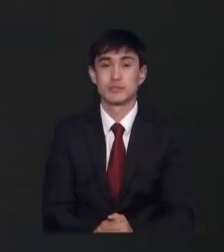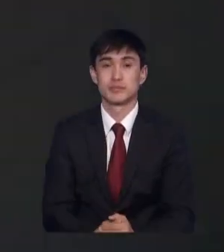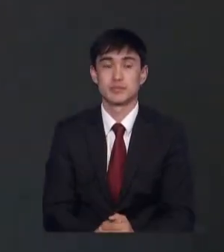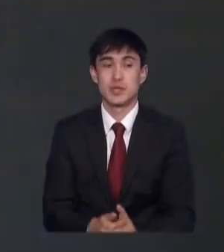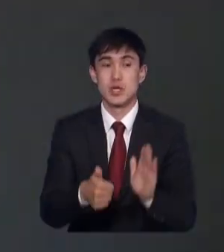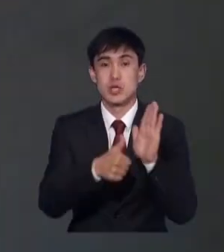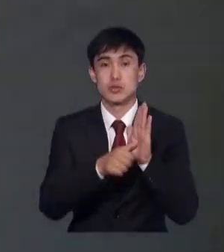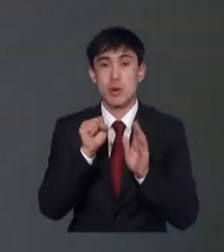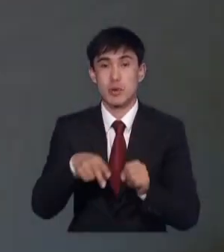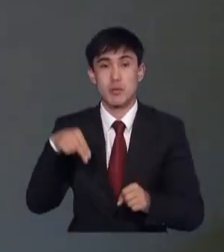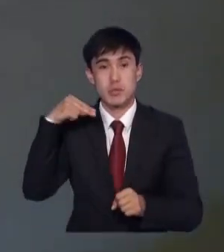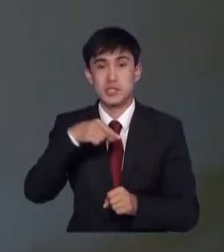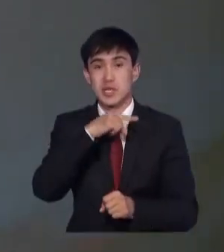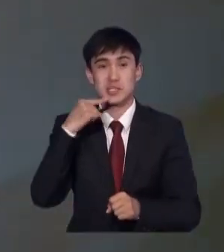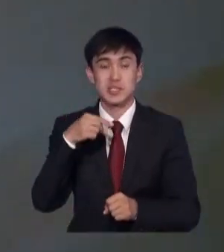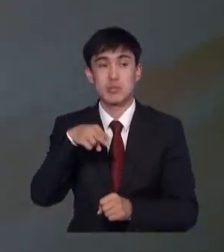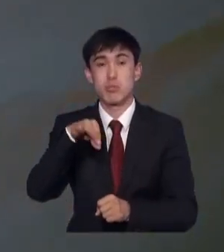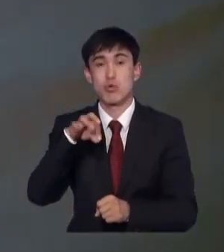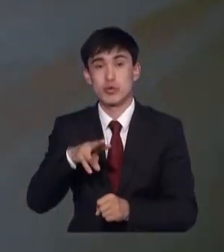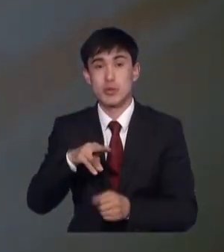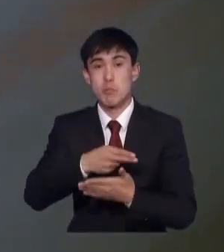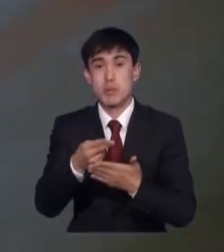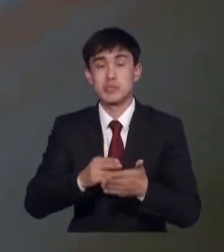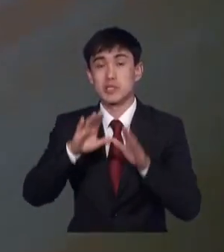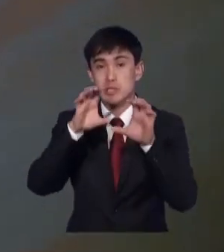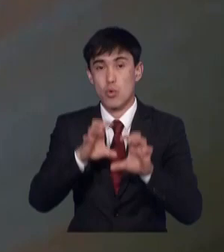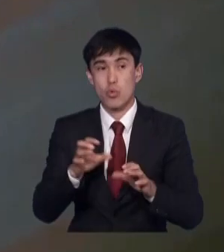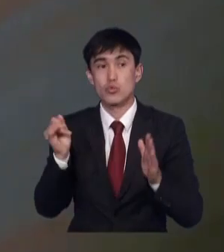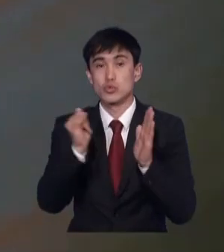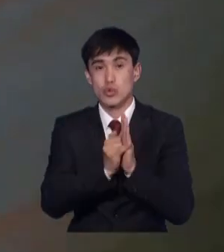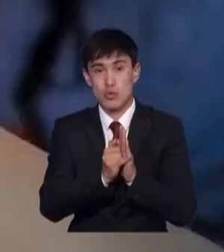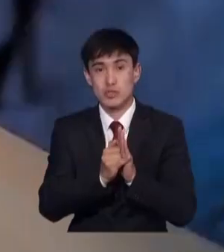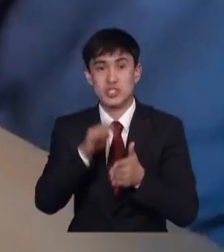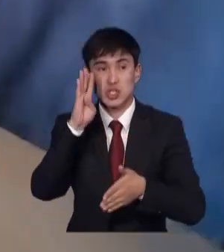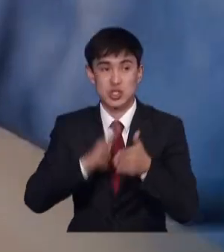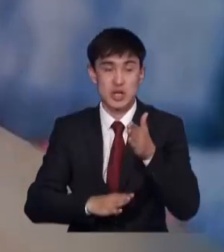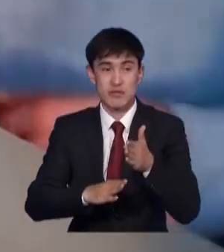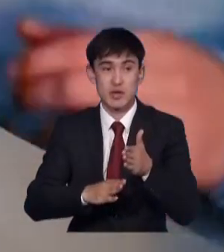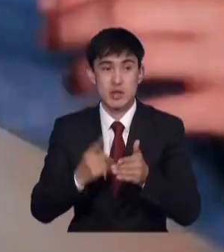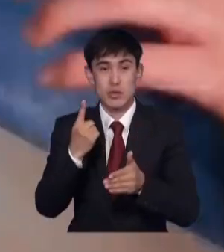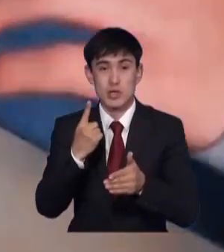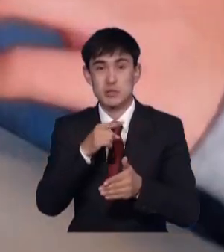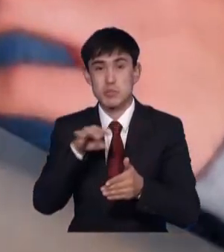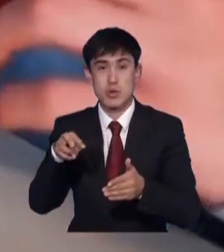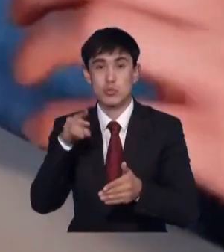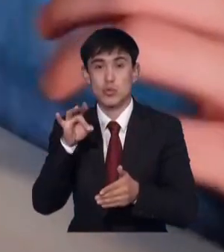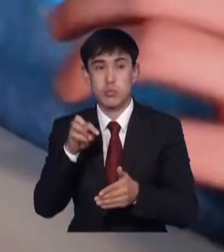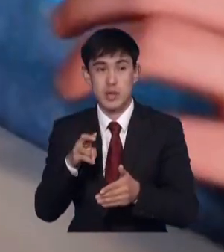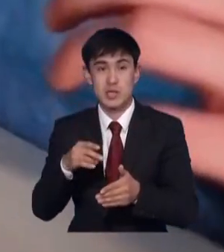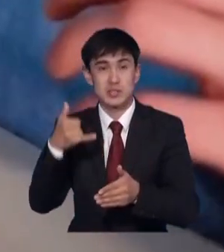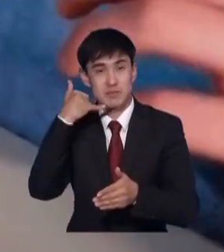6 апреля президент России Владимир Путин подписал закон устанавливающий штрафы до 1 млн руб за